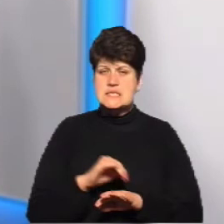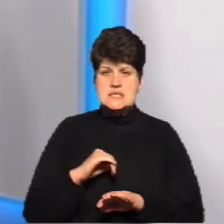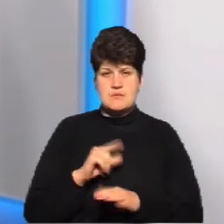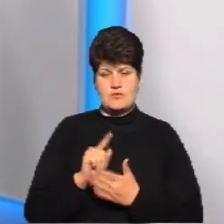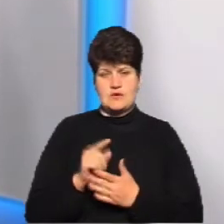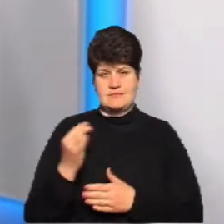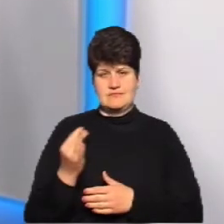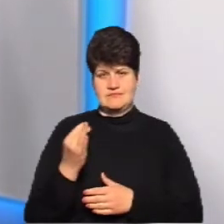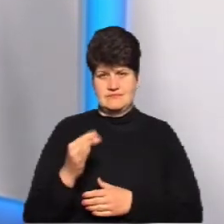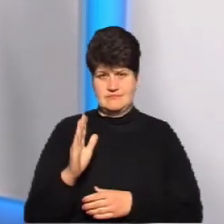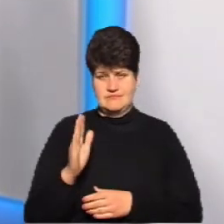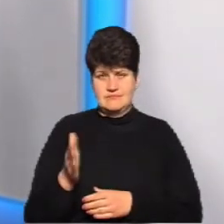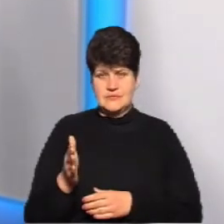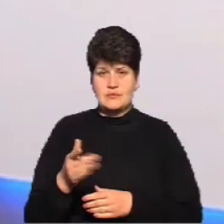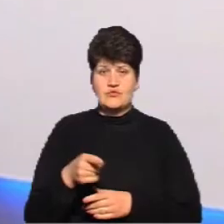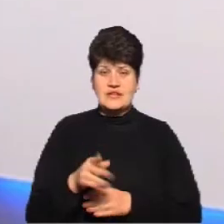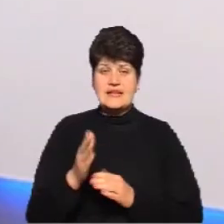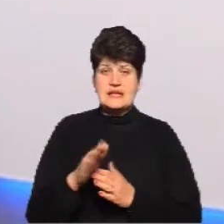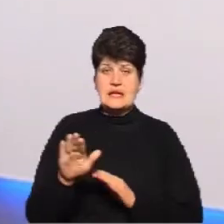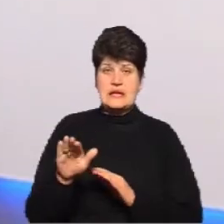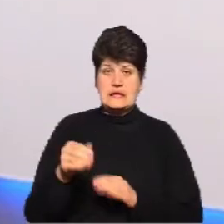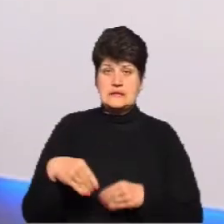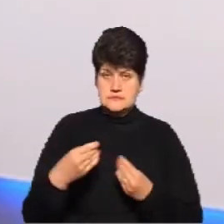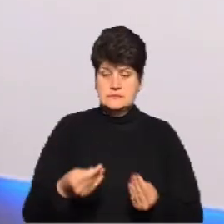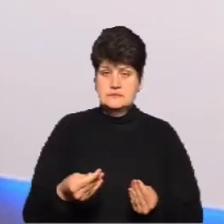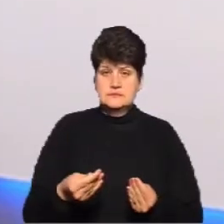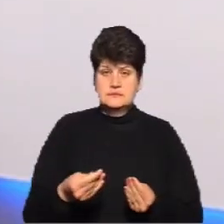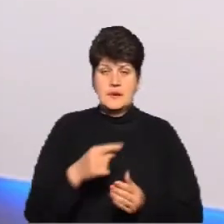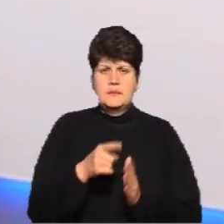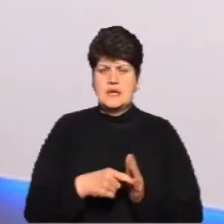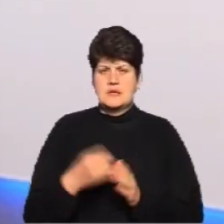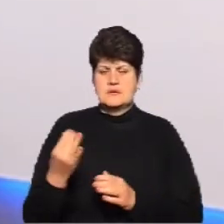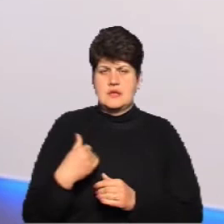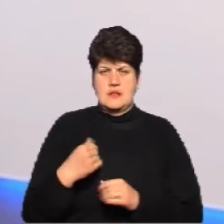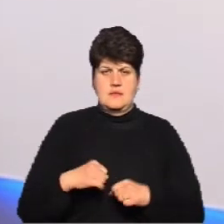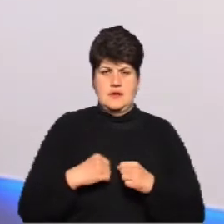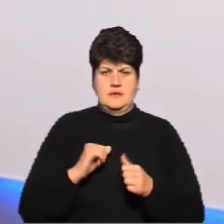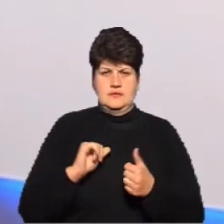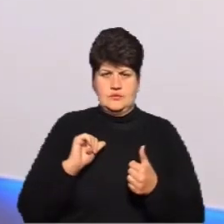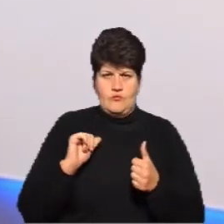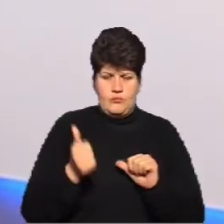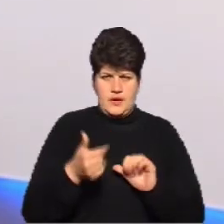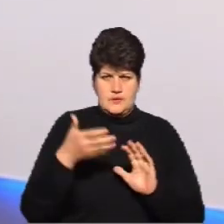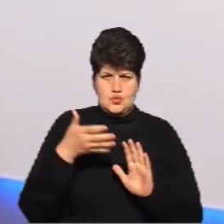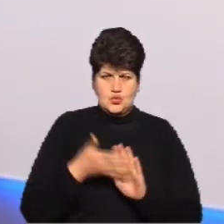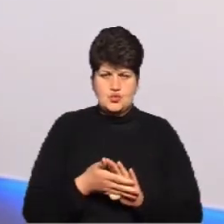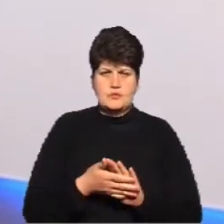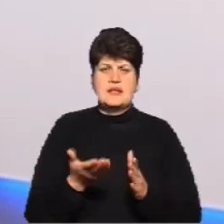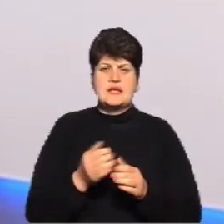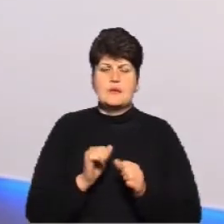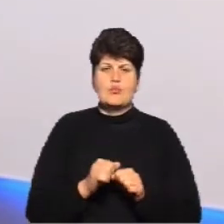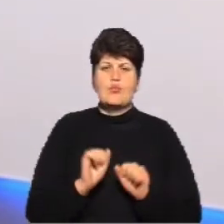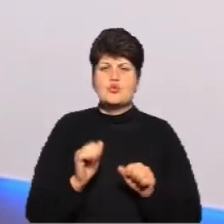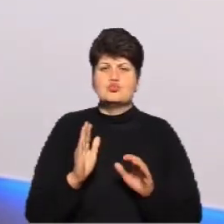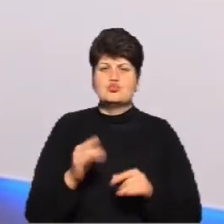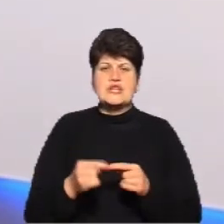вони є кредиторами. Питання, чому? Дуже цікаво. Оскільки я намагаюся забігти трохи наперед і зрозуміти, які можуть бути наслідки. Тобто